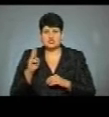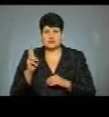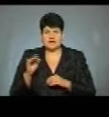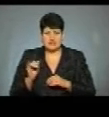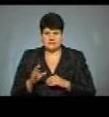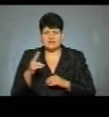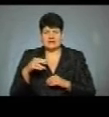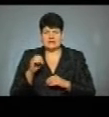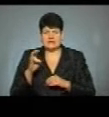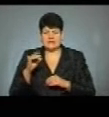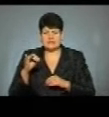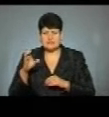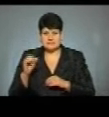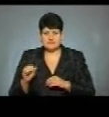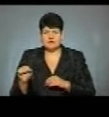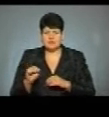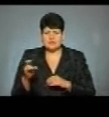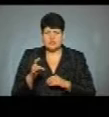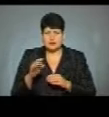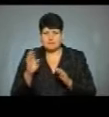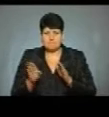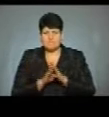Денисів, Трубелянський район під Руду,